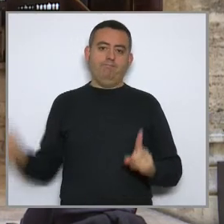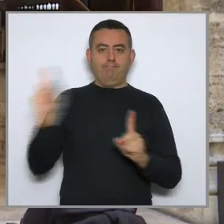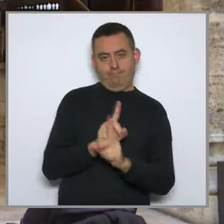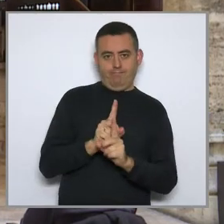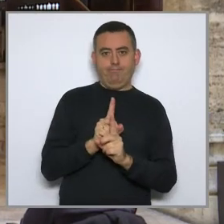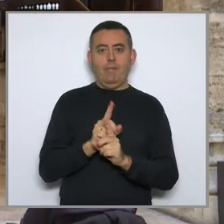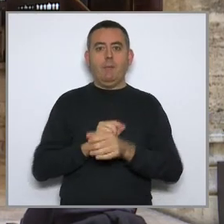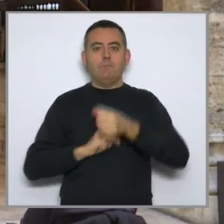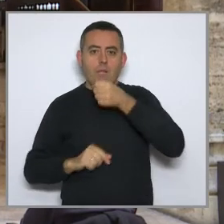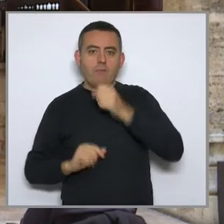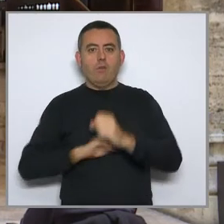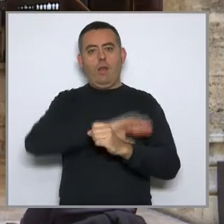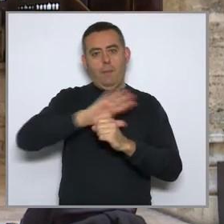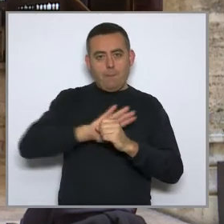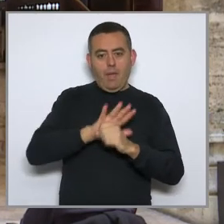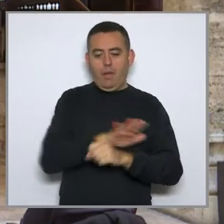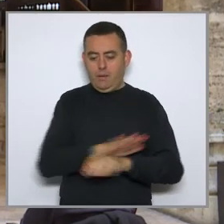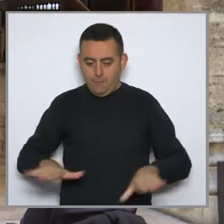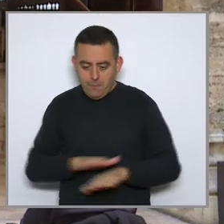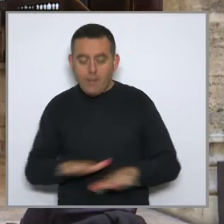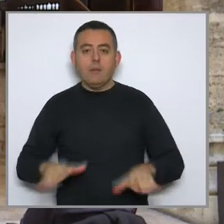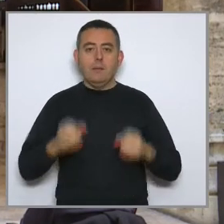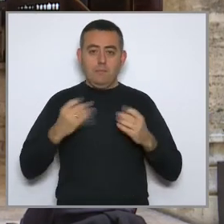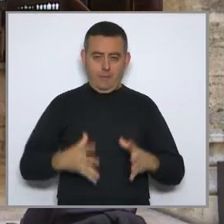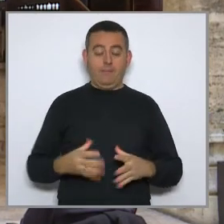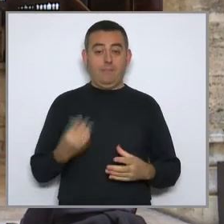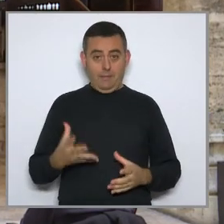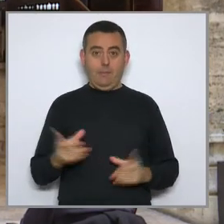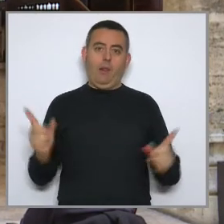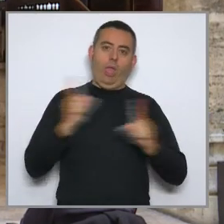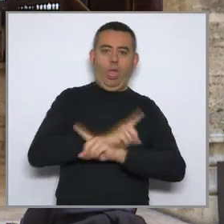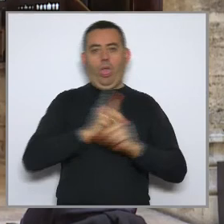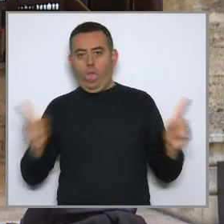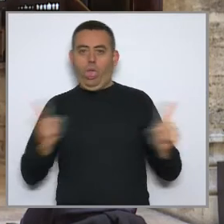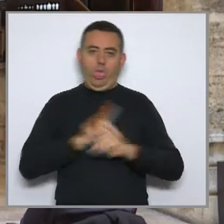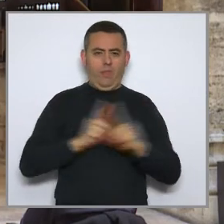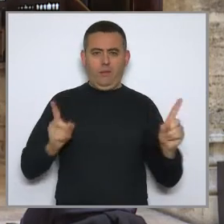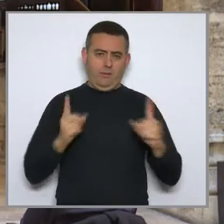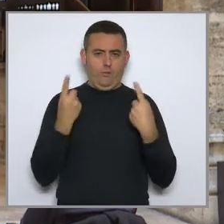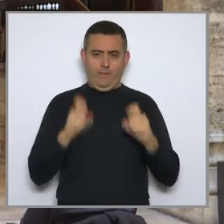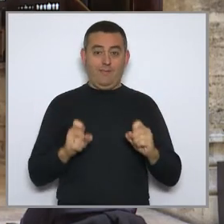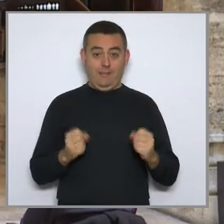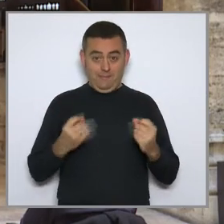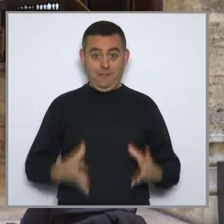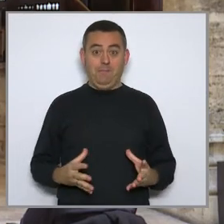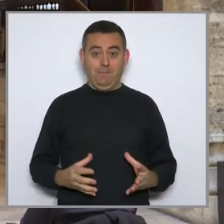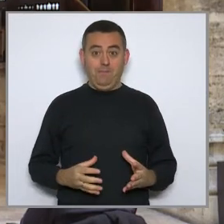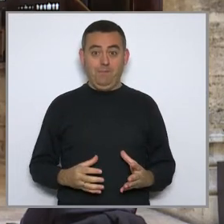una relació simultània de compareixents.